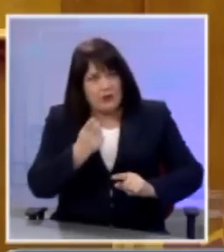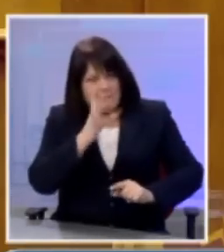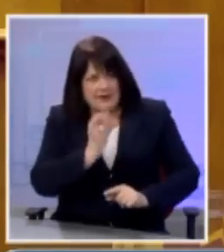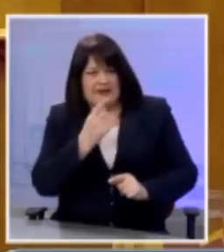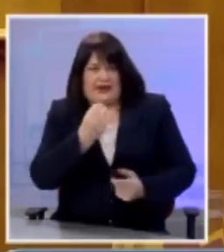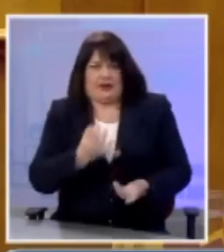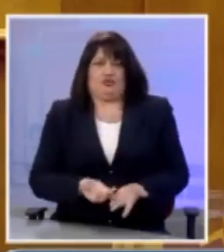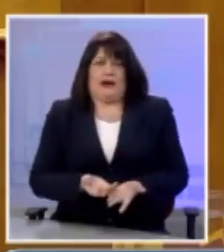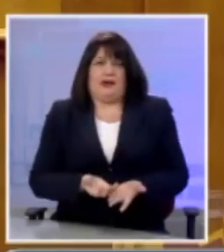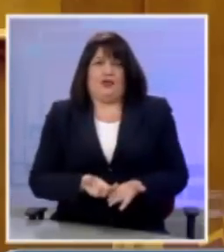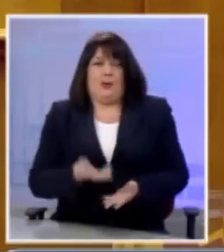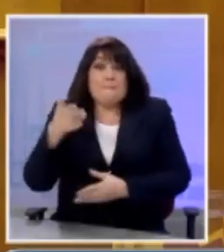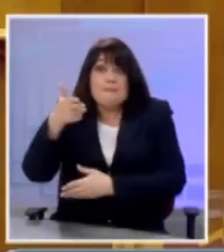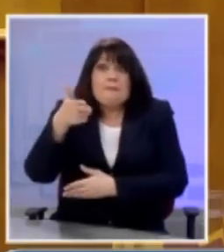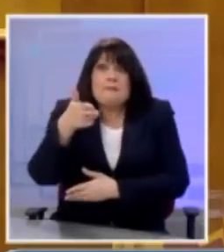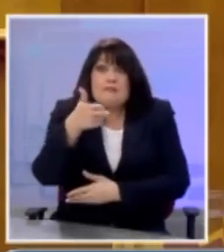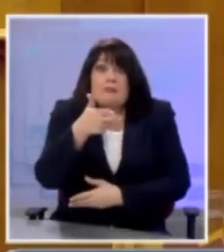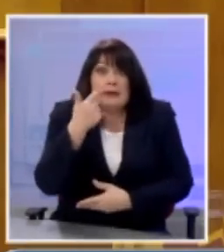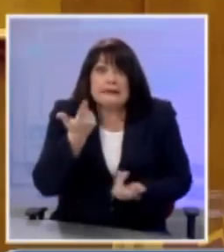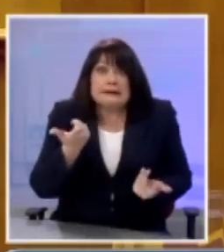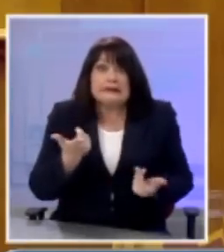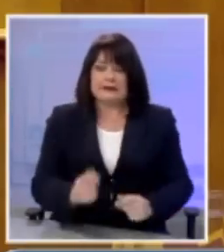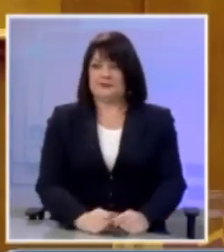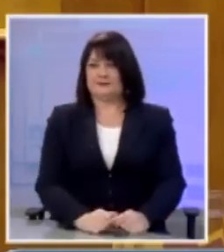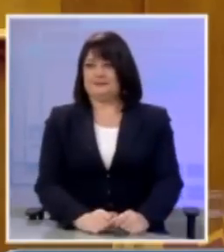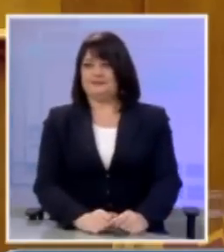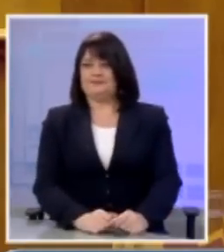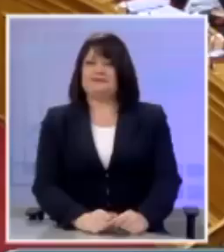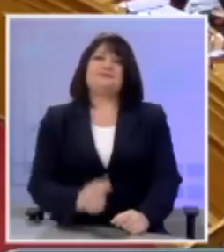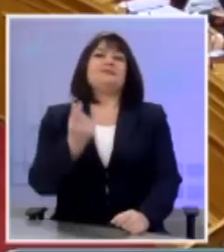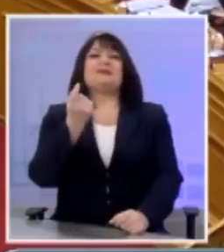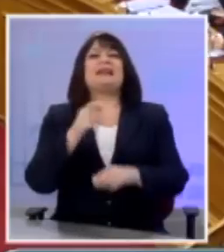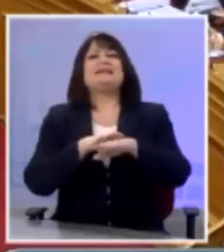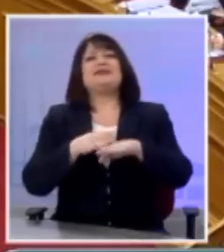Ειλικρινά δηλαδή, ειλικρινά είναι. Έχω και ένα μικρό συνάχι.